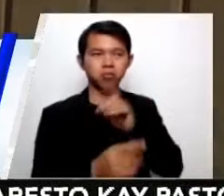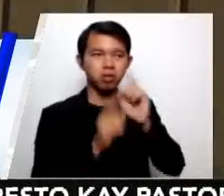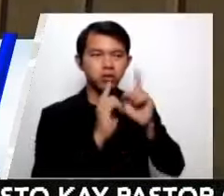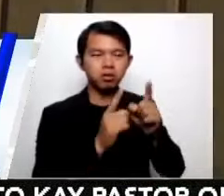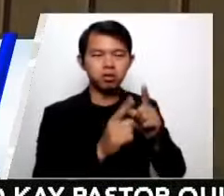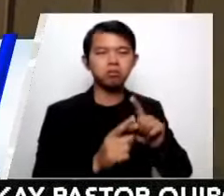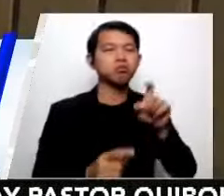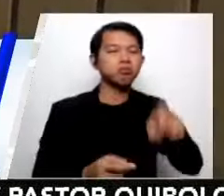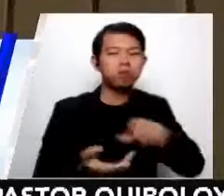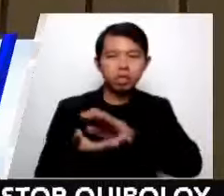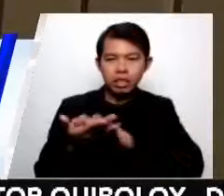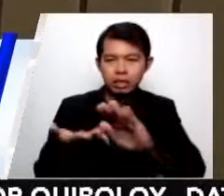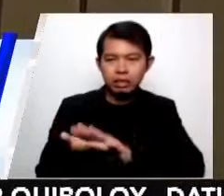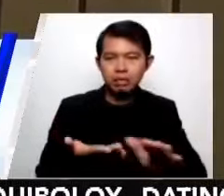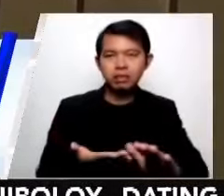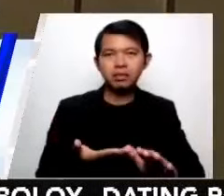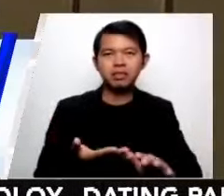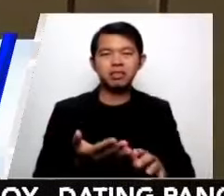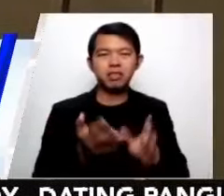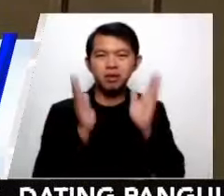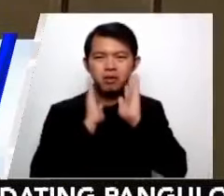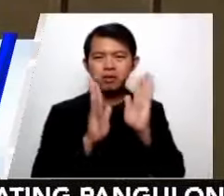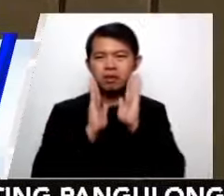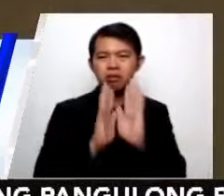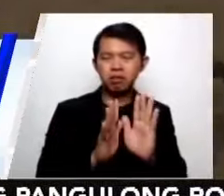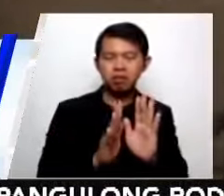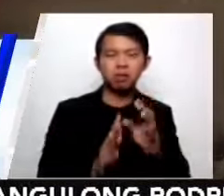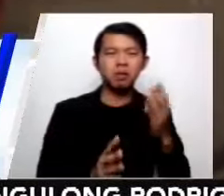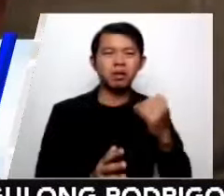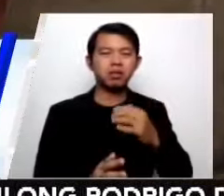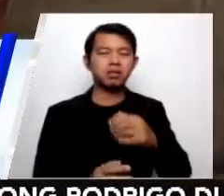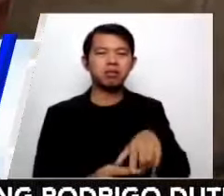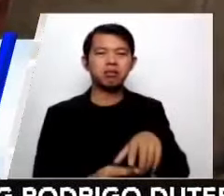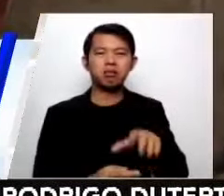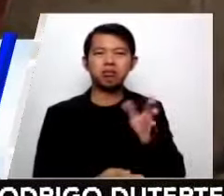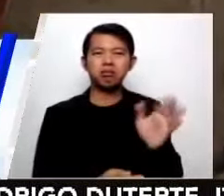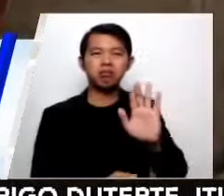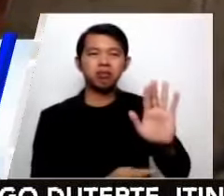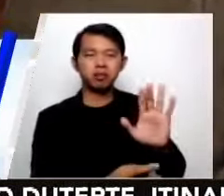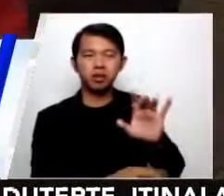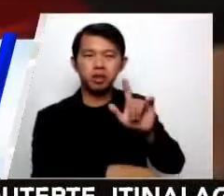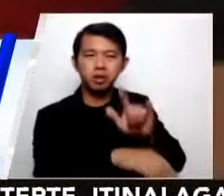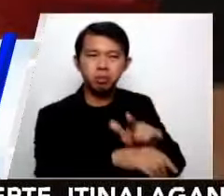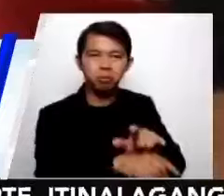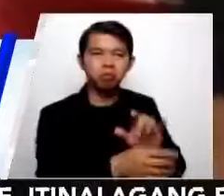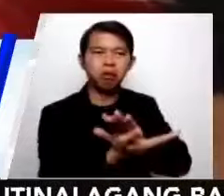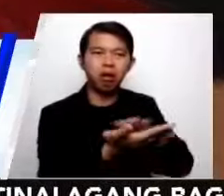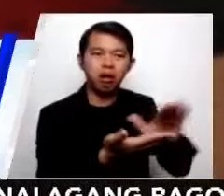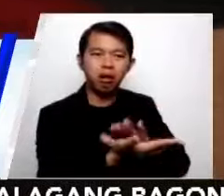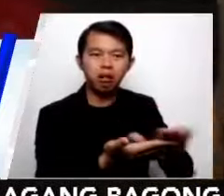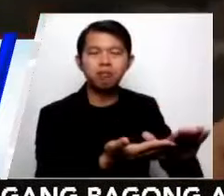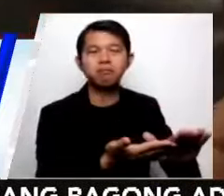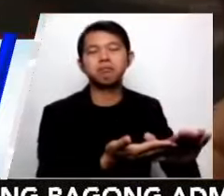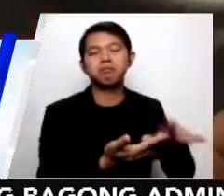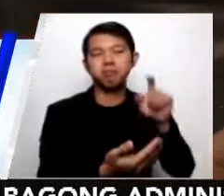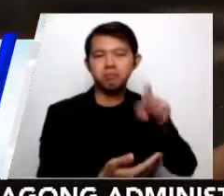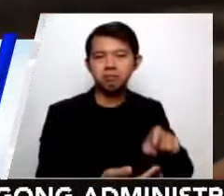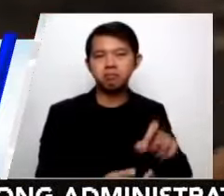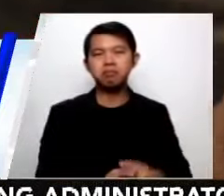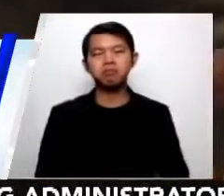sa kanila sanay sila na malinis yung airport nila. Dismayado rin si Maricel Evans na galing Australia. Ayokong